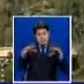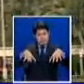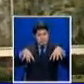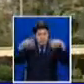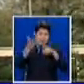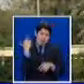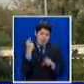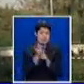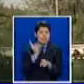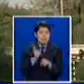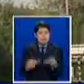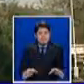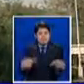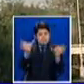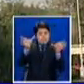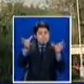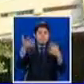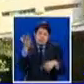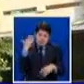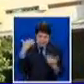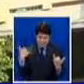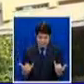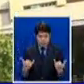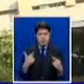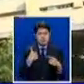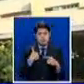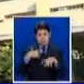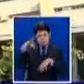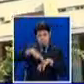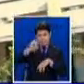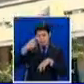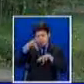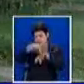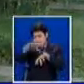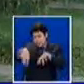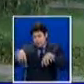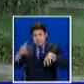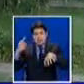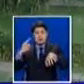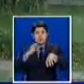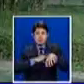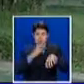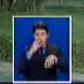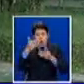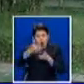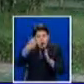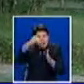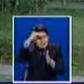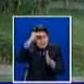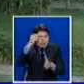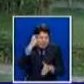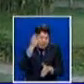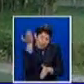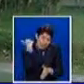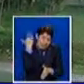แต่เมื่อก่อนะแต่สมัยณตอนปัจจุบันเนี่ยจะมีตึกขึ้นมาใหม่อีกหลายตึกเลยนะครับทีนี้เราขึ้นไปดูห้องเรียนดีกว่านะครับต